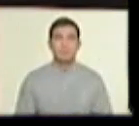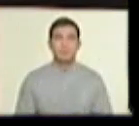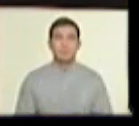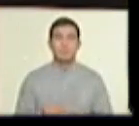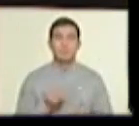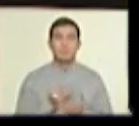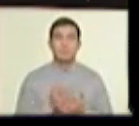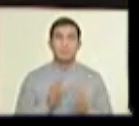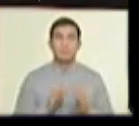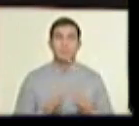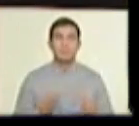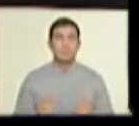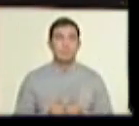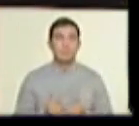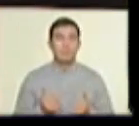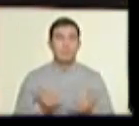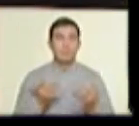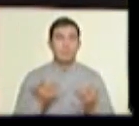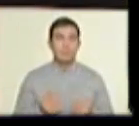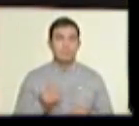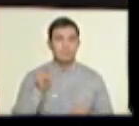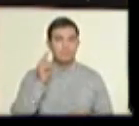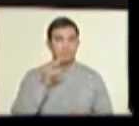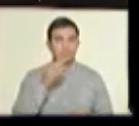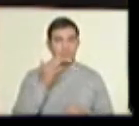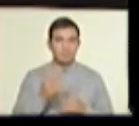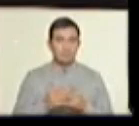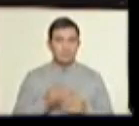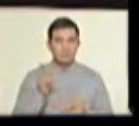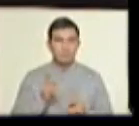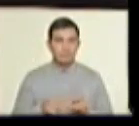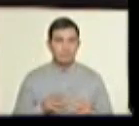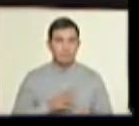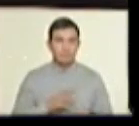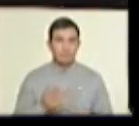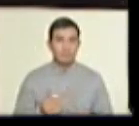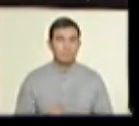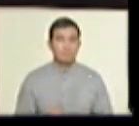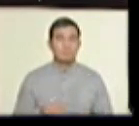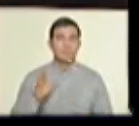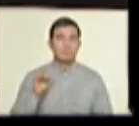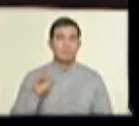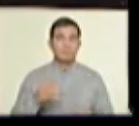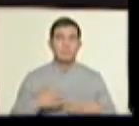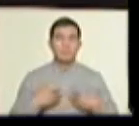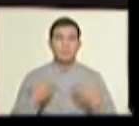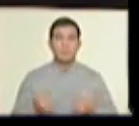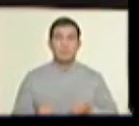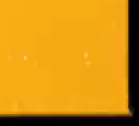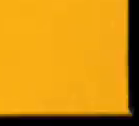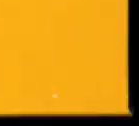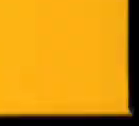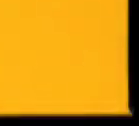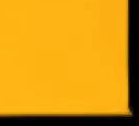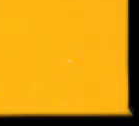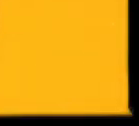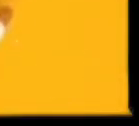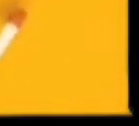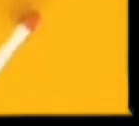Qadrli o'quvchilar, shuning bilan bugungi darsimiz o'z nihoyasiga yetdi. Xayr, salomat bo'ling.